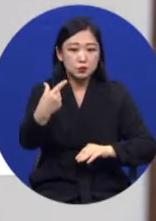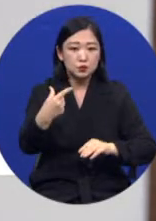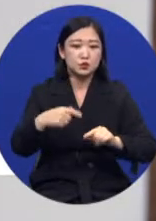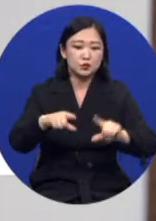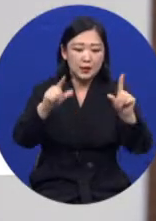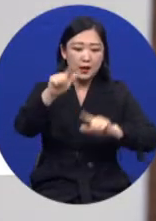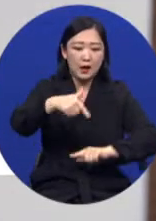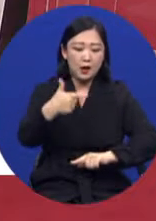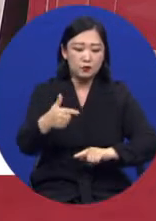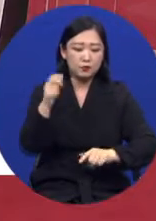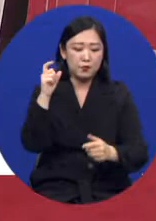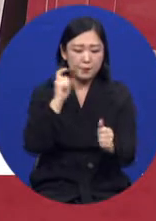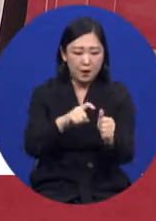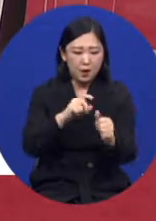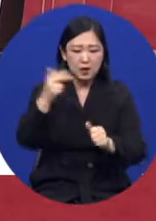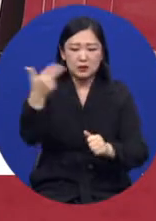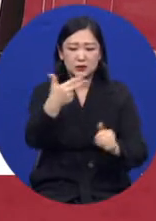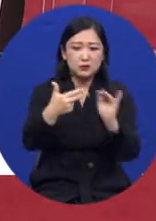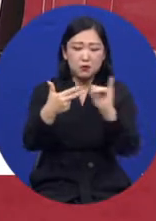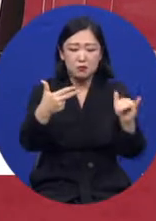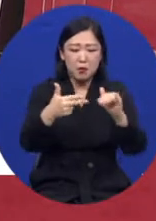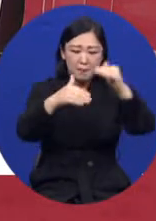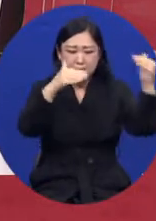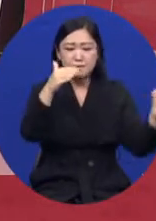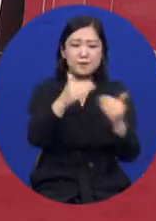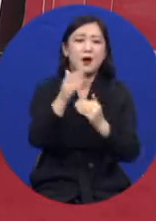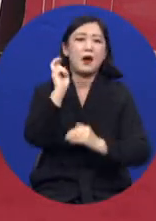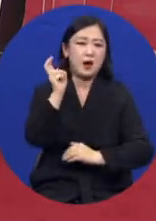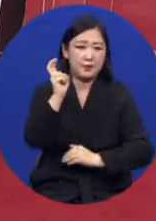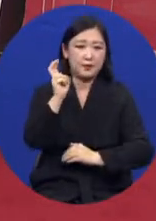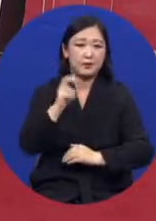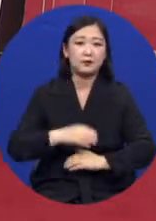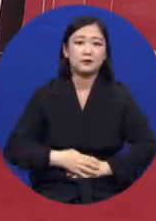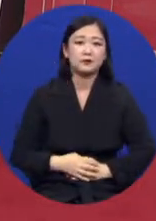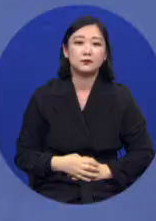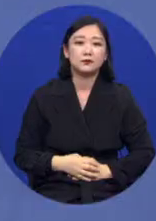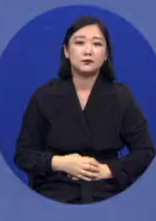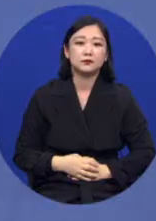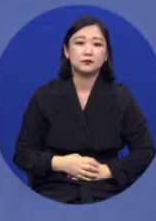하루 확진자가 7,000명대에 이르며 정점을 찍을 것으로 예측했습니다.